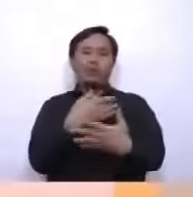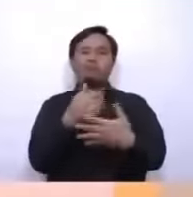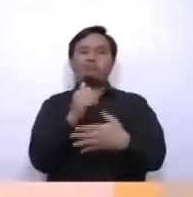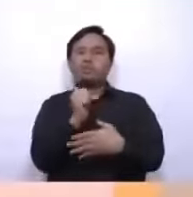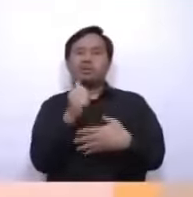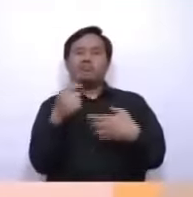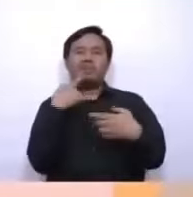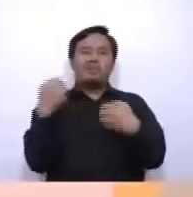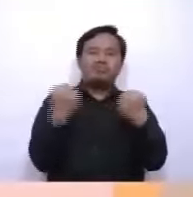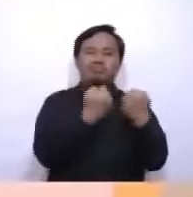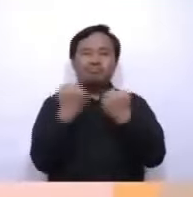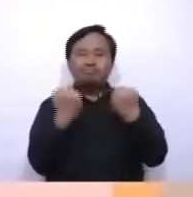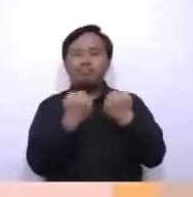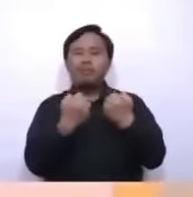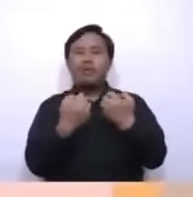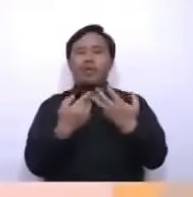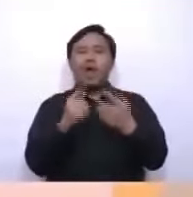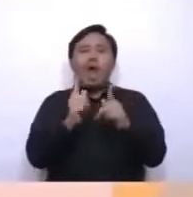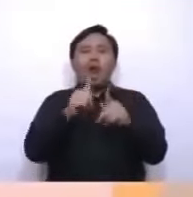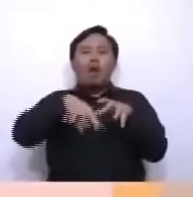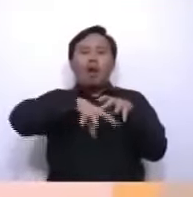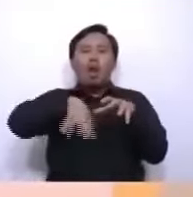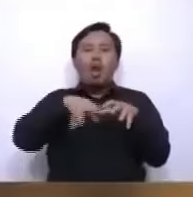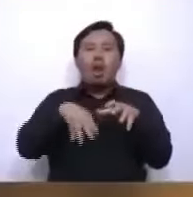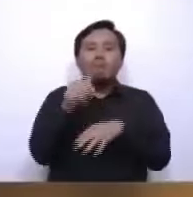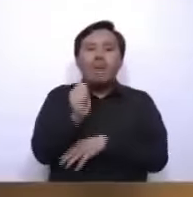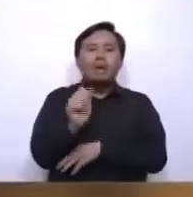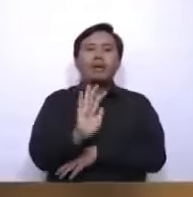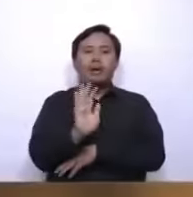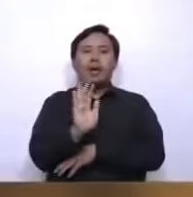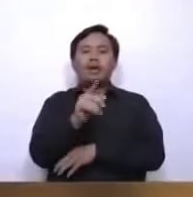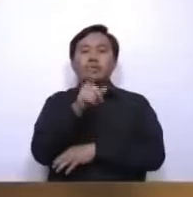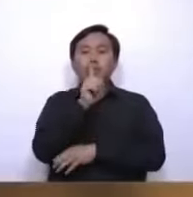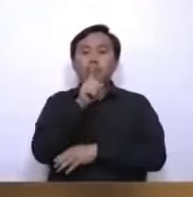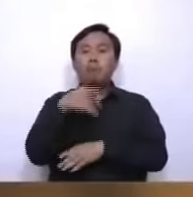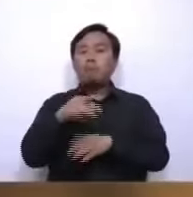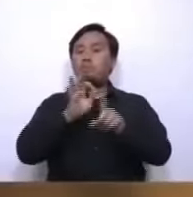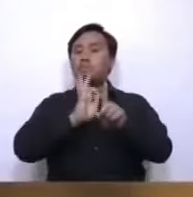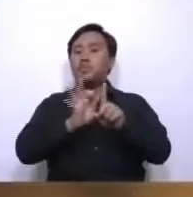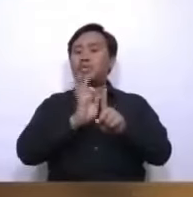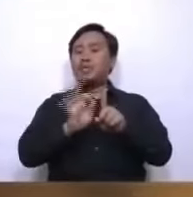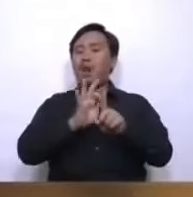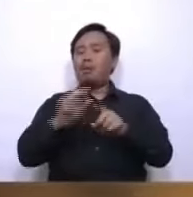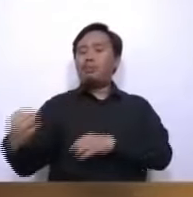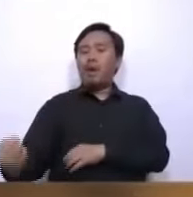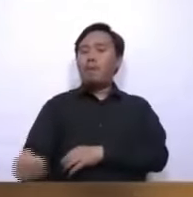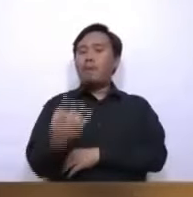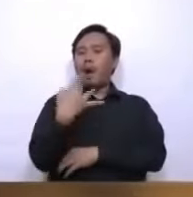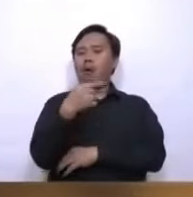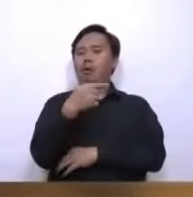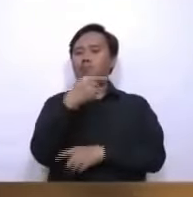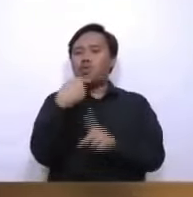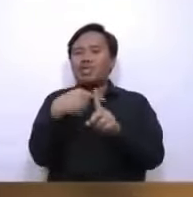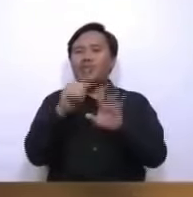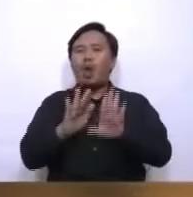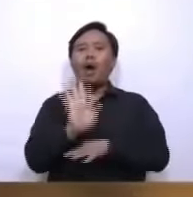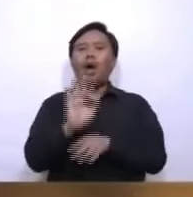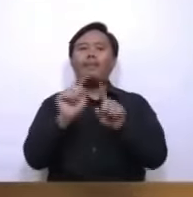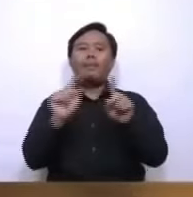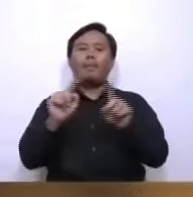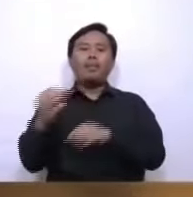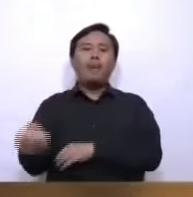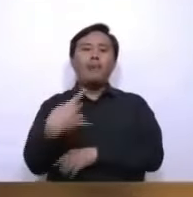kontraproduktif manakala tidak terkelola dengan baik, karena aspek digital memiliki efek bukan hanya positif tetapi